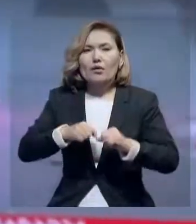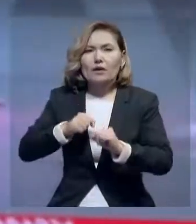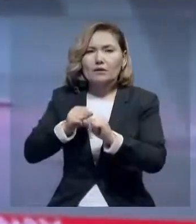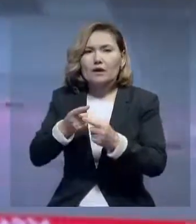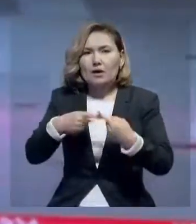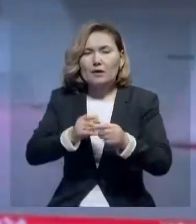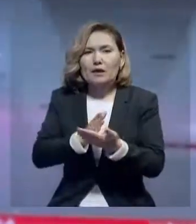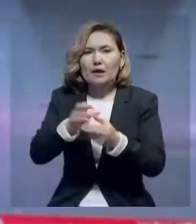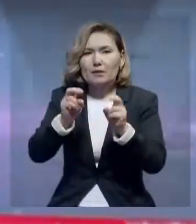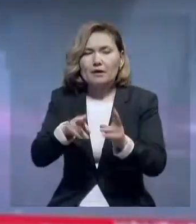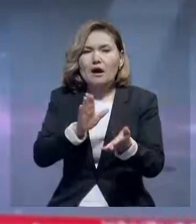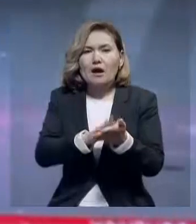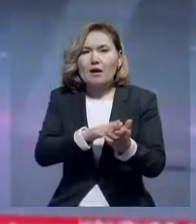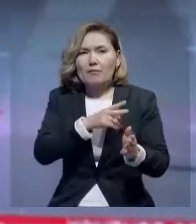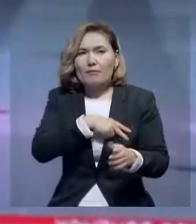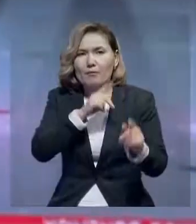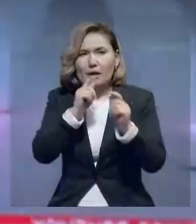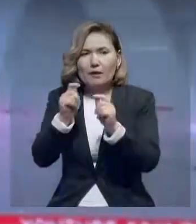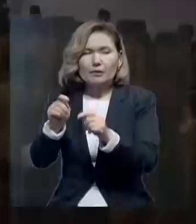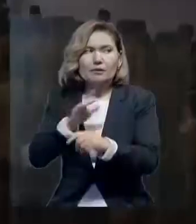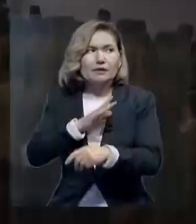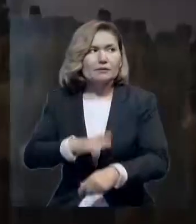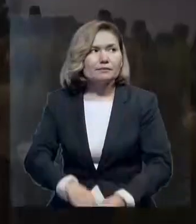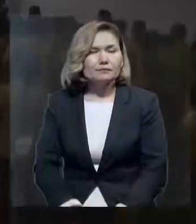қорғау органдары қызметкерлерін марапаттады.